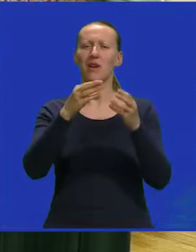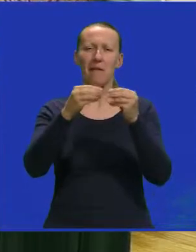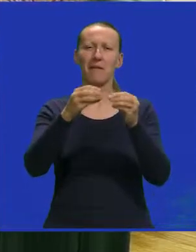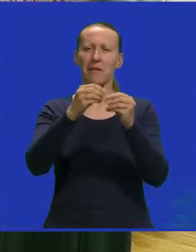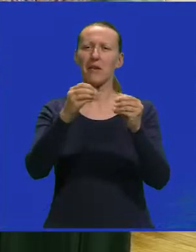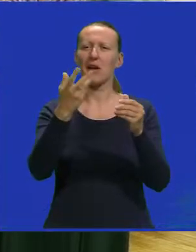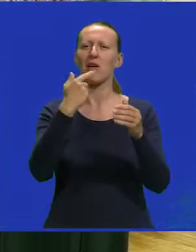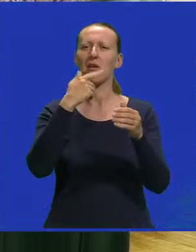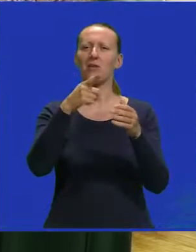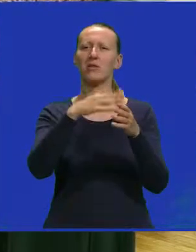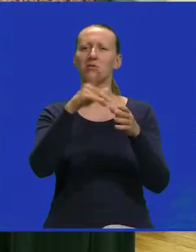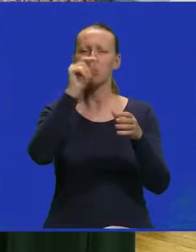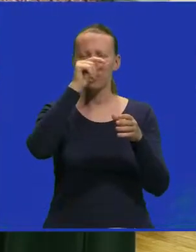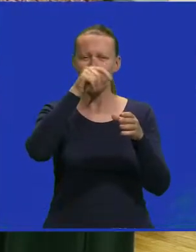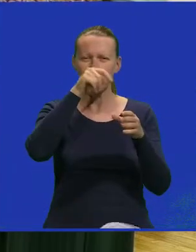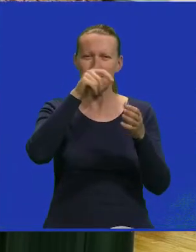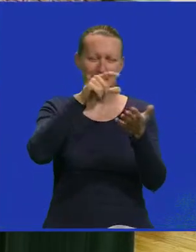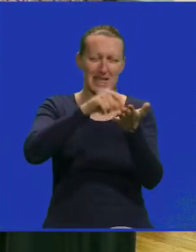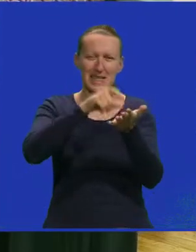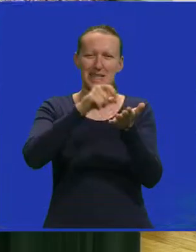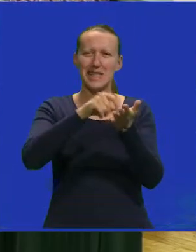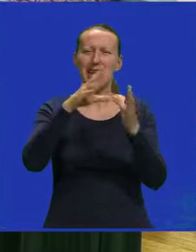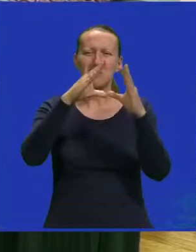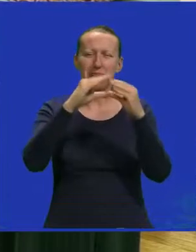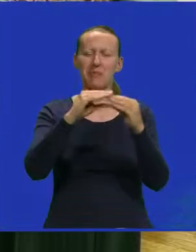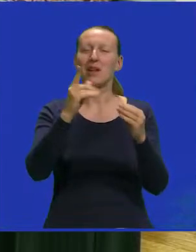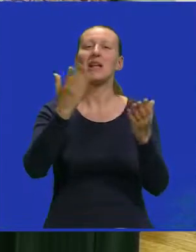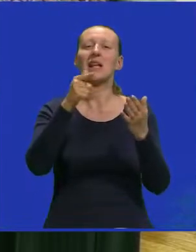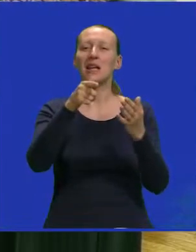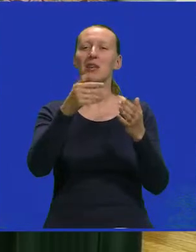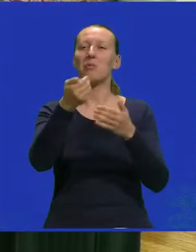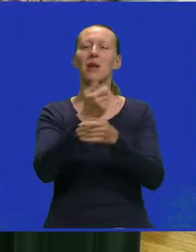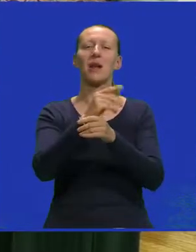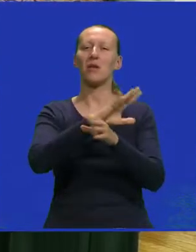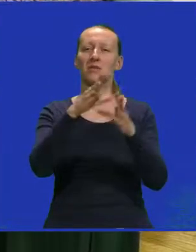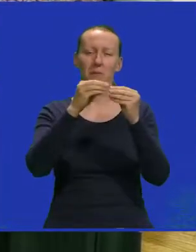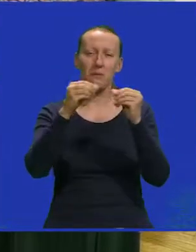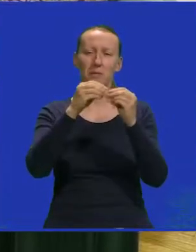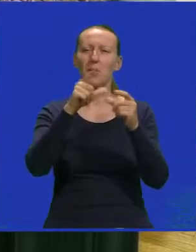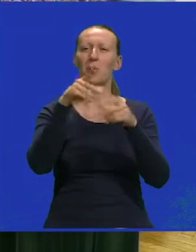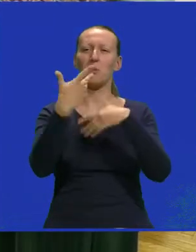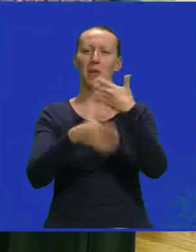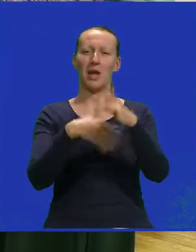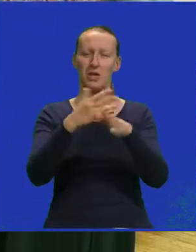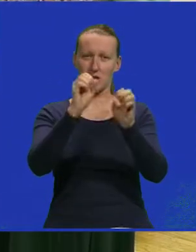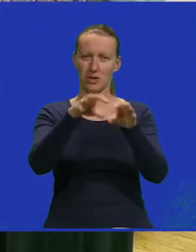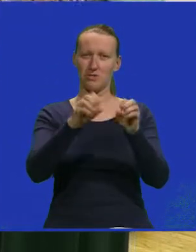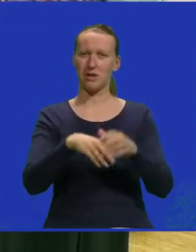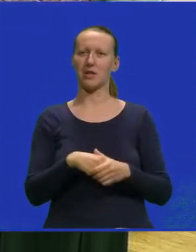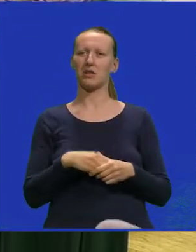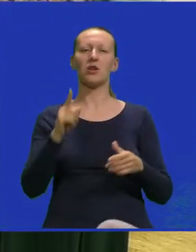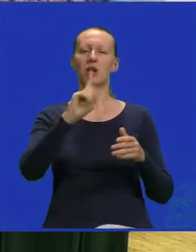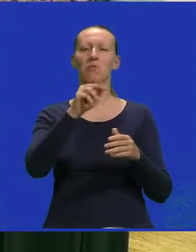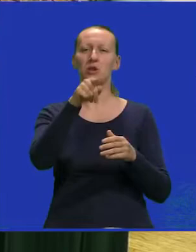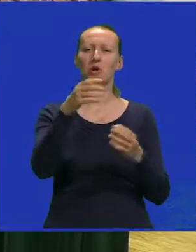pomulili kako da su vi kosići bili. Dobro, ne porta. Kamo stin prije nego sve pomulimo? Umiješani otpad. Umiješani, će